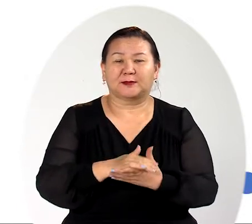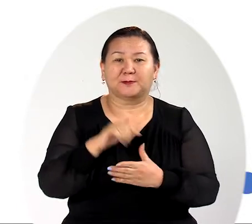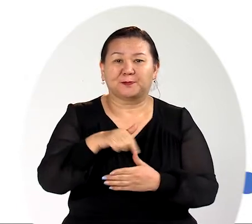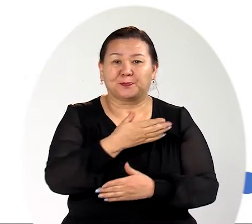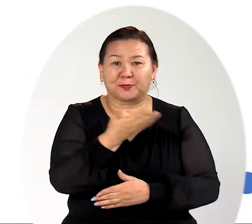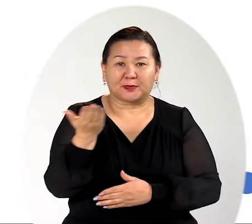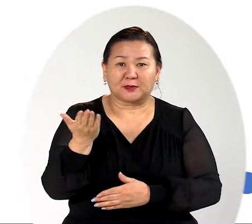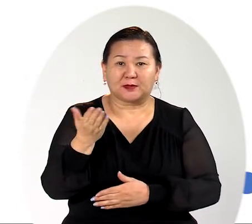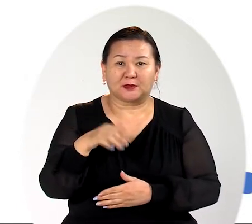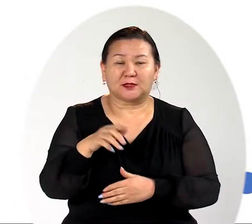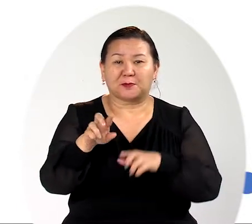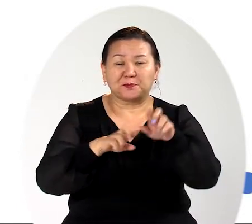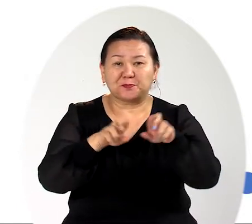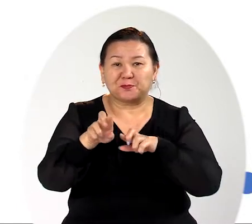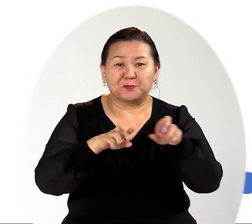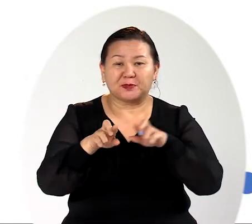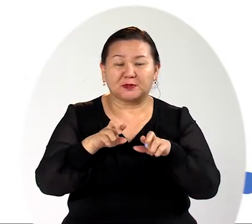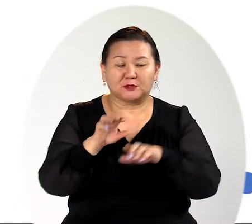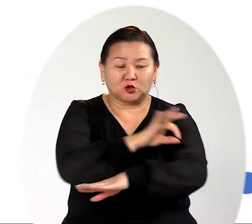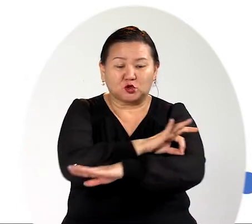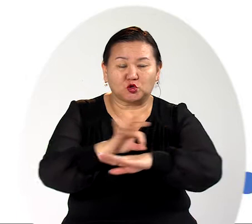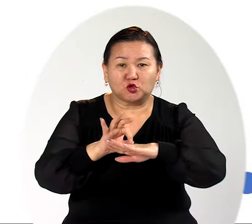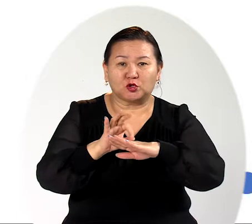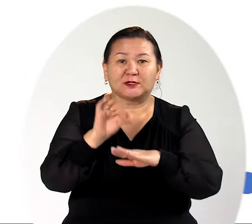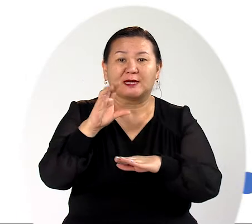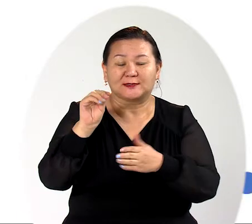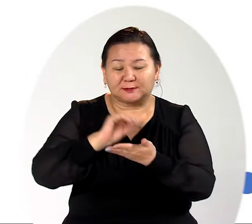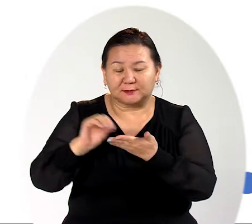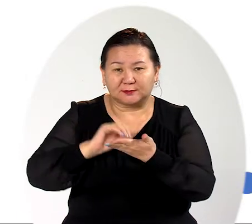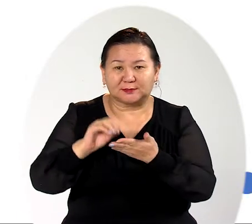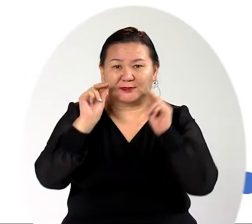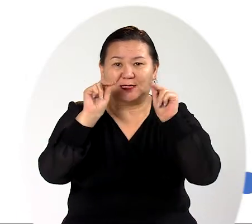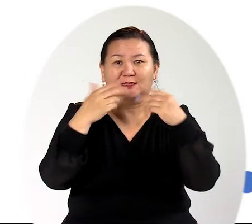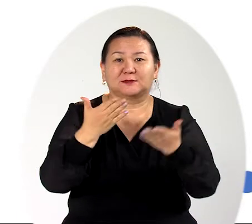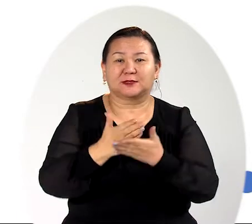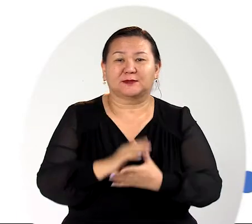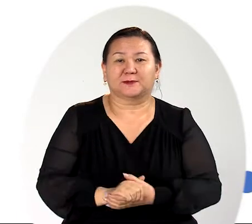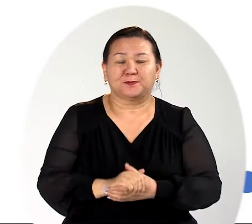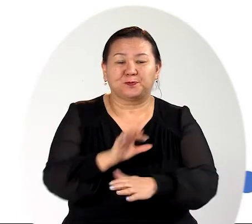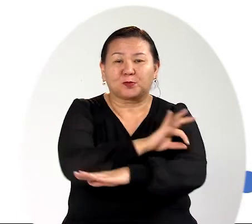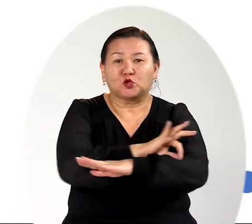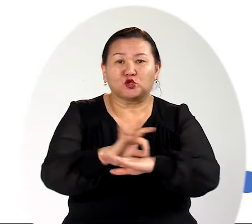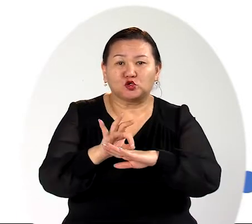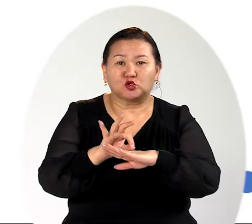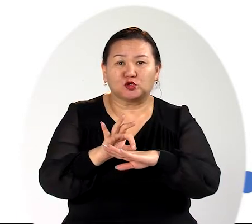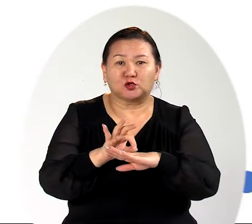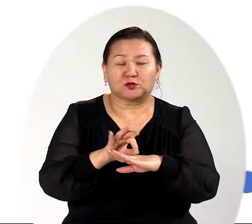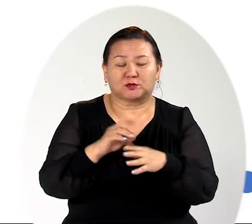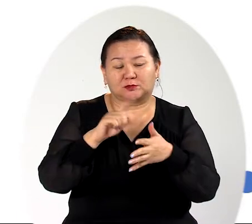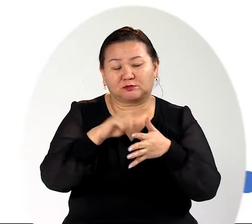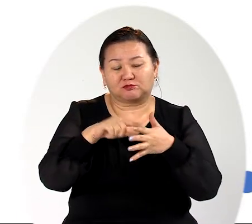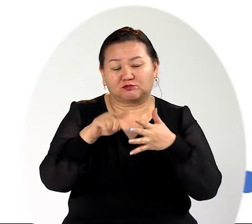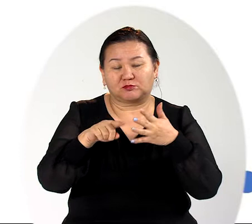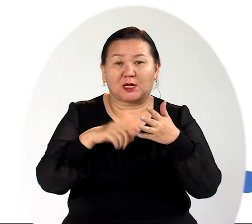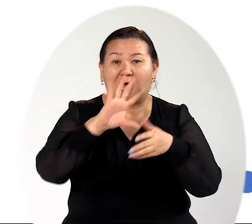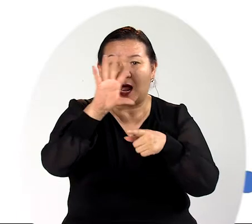бүхэн өнөөдөр бизнес төсөл хэрхэн боловсруулах вэ гэдэг сургалтыг заагч байна. За төсөл маань ерөнхийдөө дараах